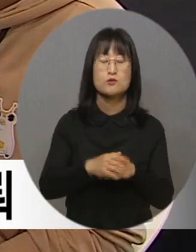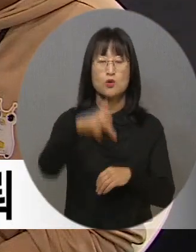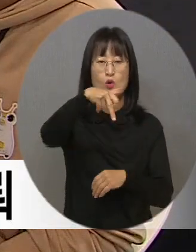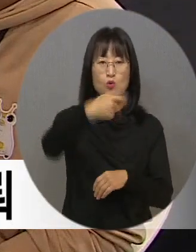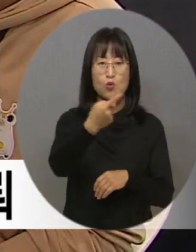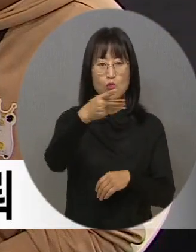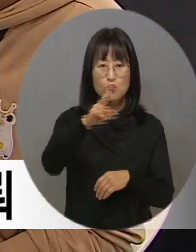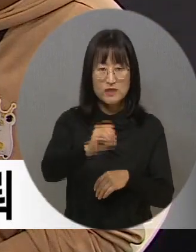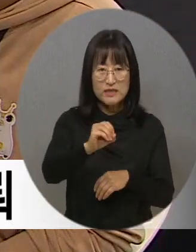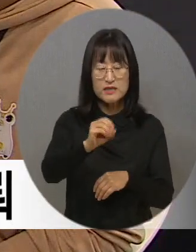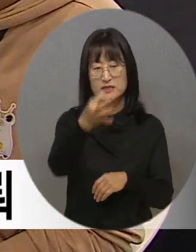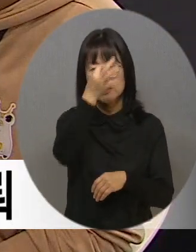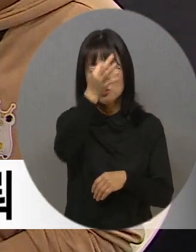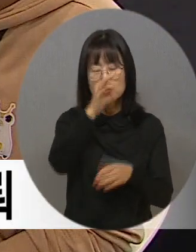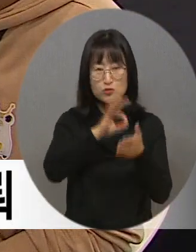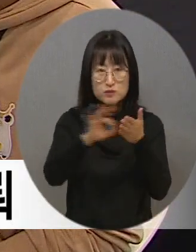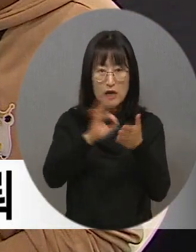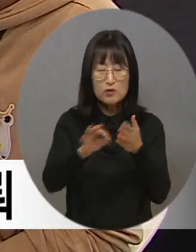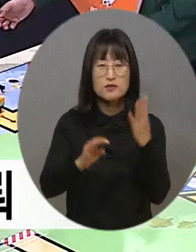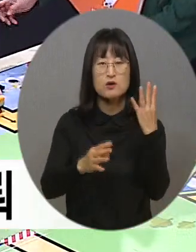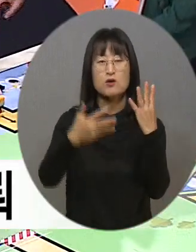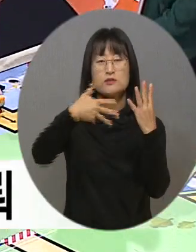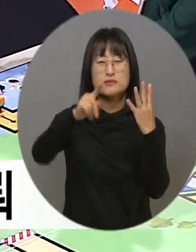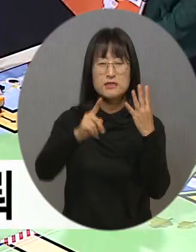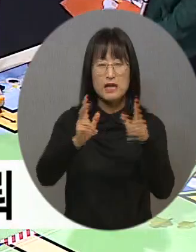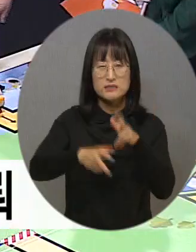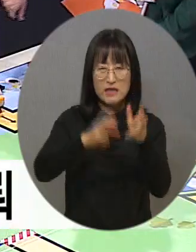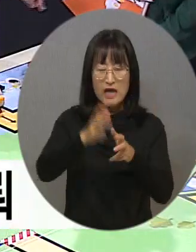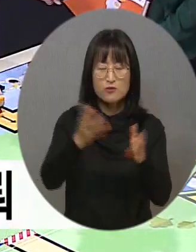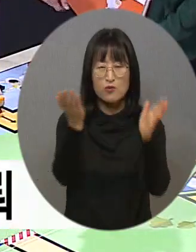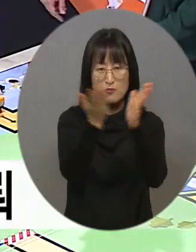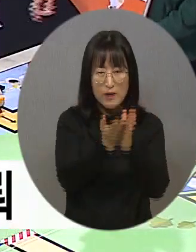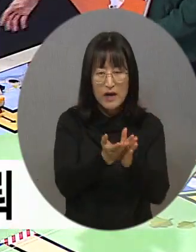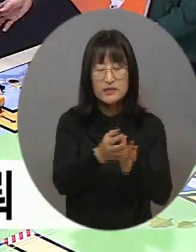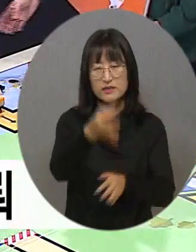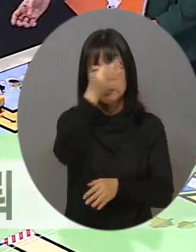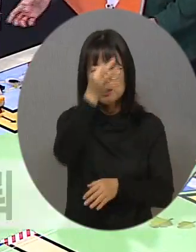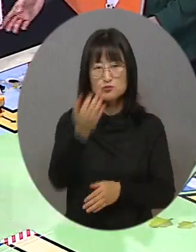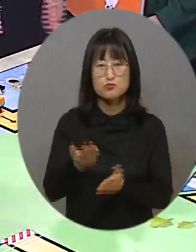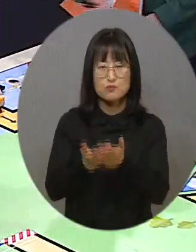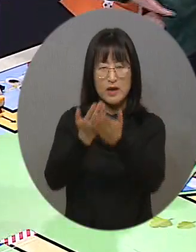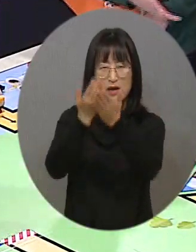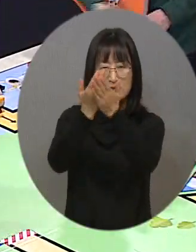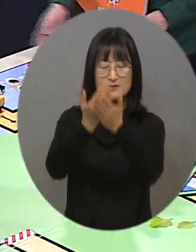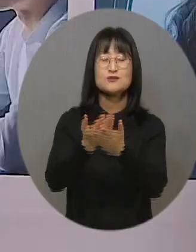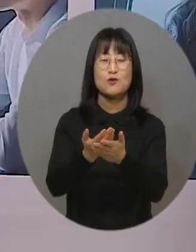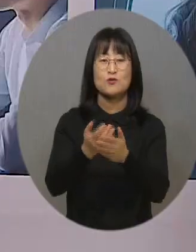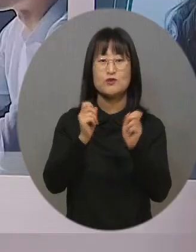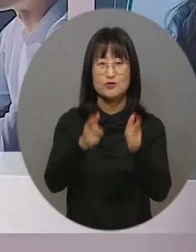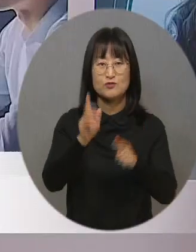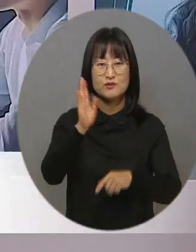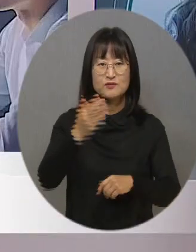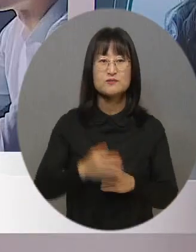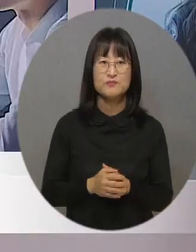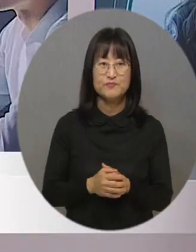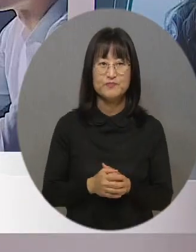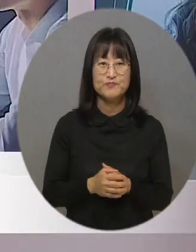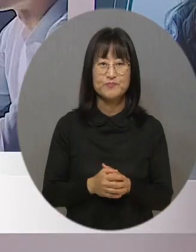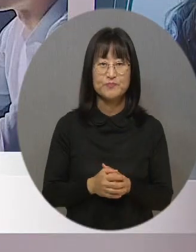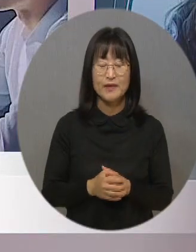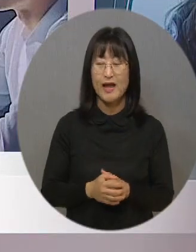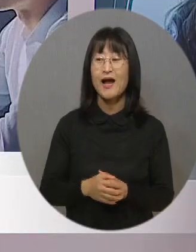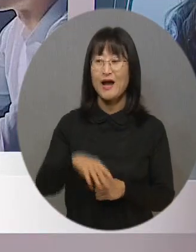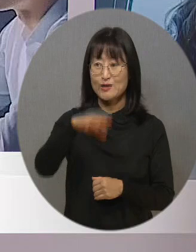기술을 활용해 4차 산업혁명 시대에 맞는 역량을 향상시키는 시간을 가졌습니다. 되게 좋은